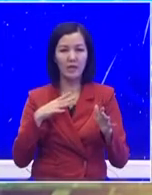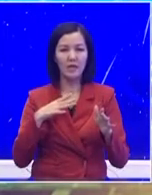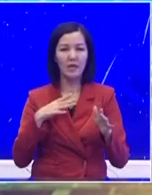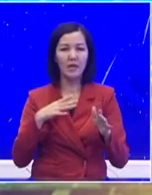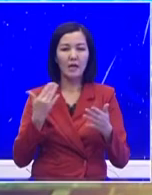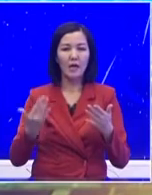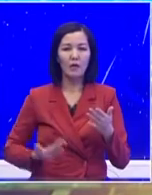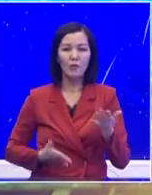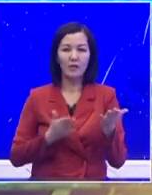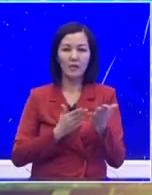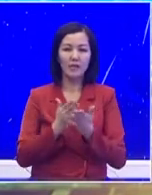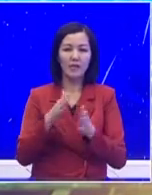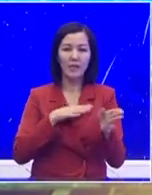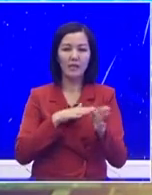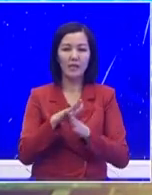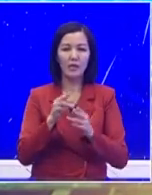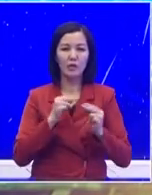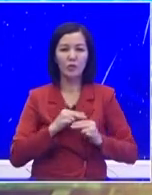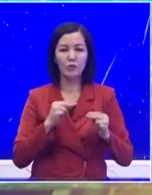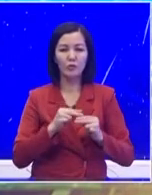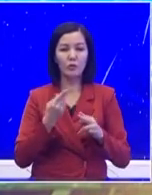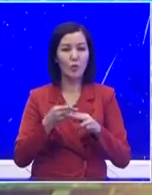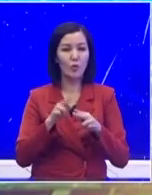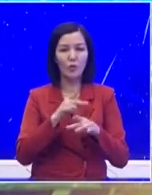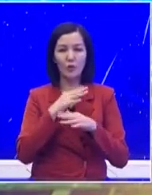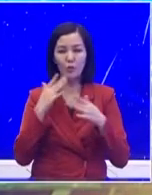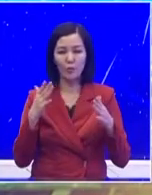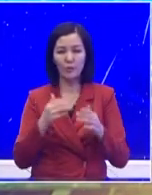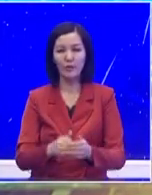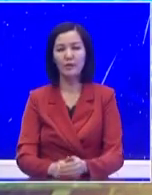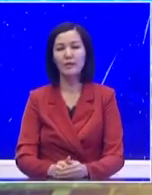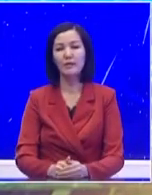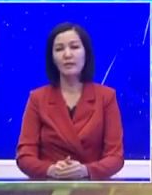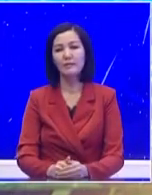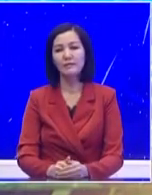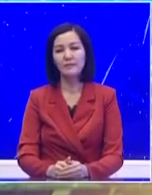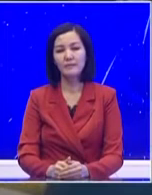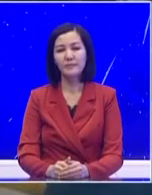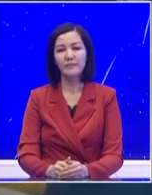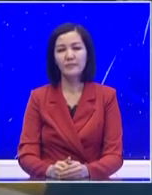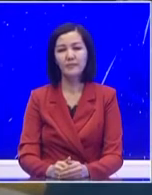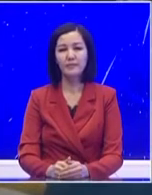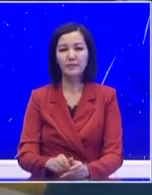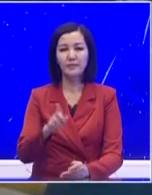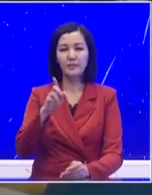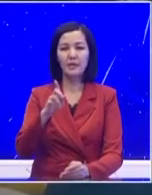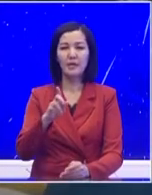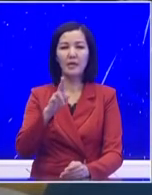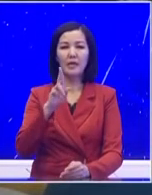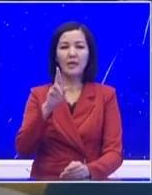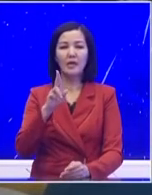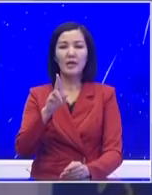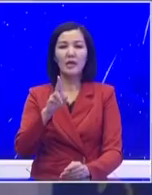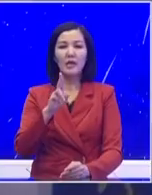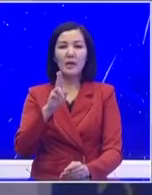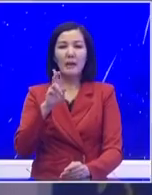әкімі өз есебінде. Ал әлеуметтік салада да атқарылған шаруа аз емес көрінеді. Байтақ жатқан кең даласы